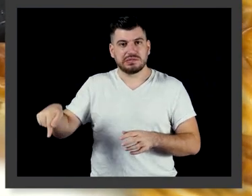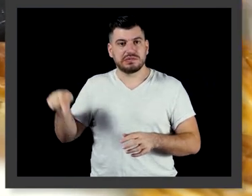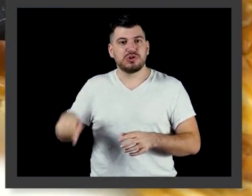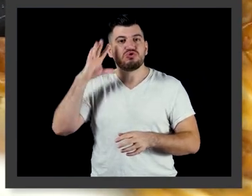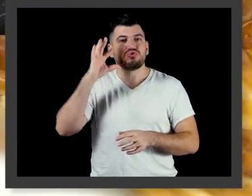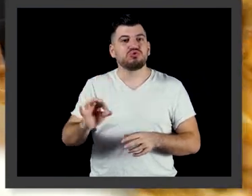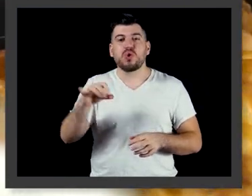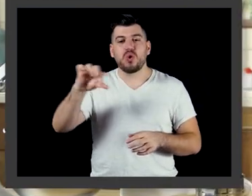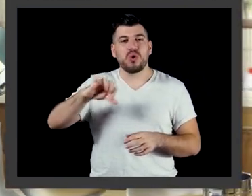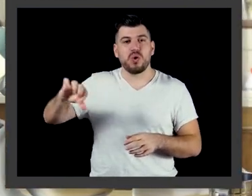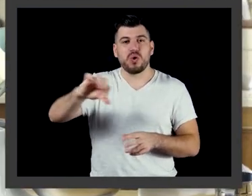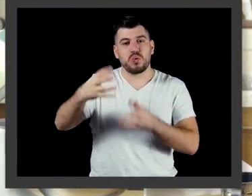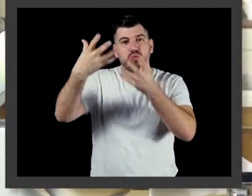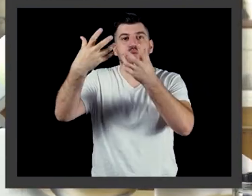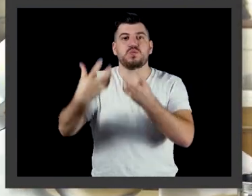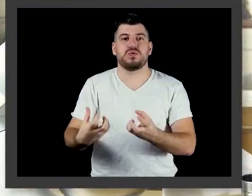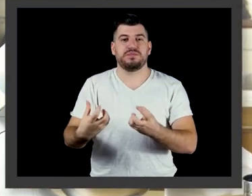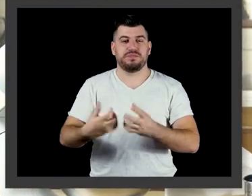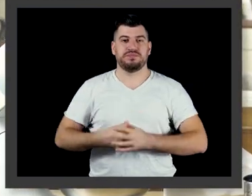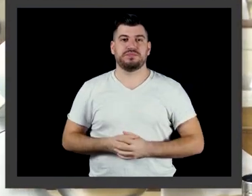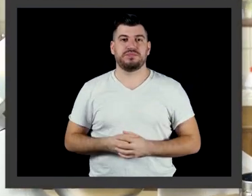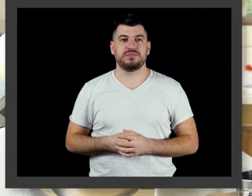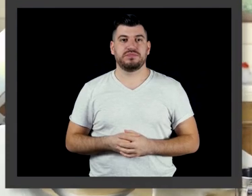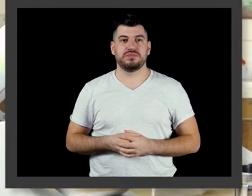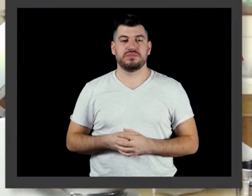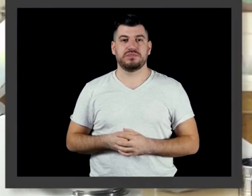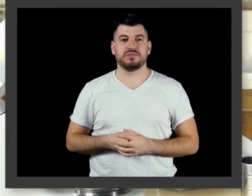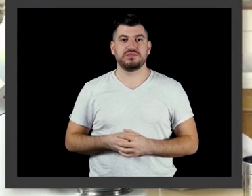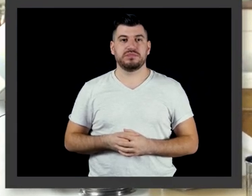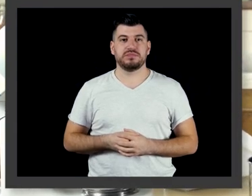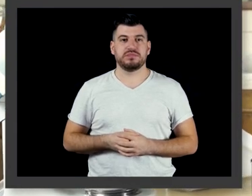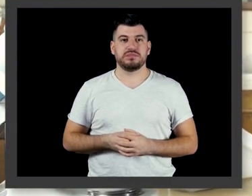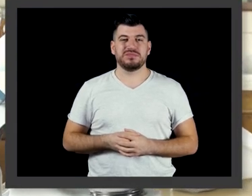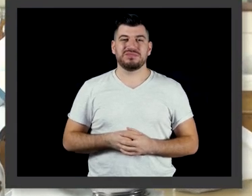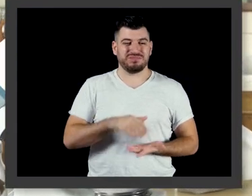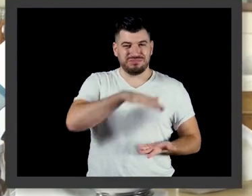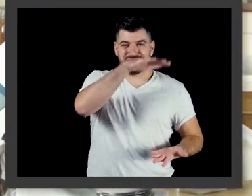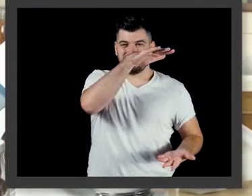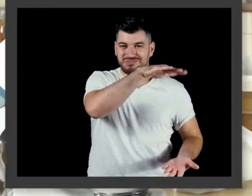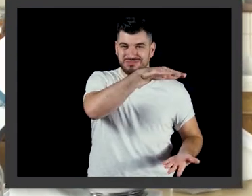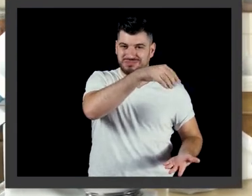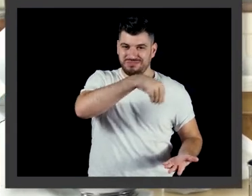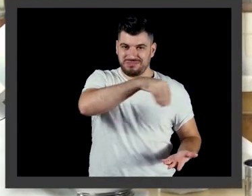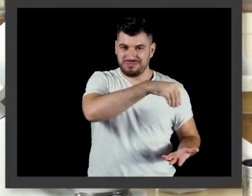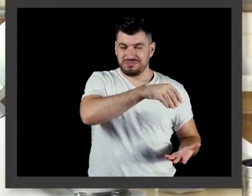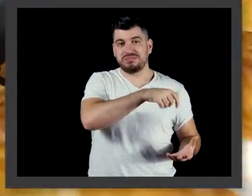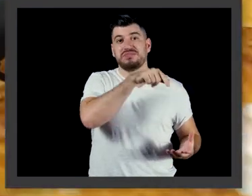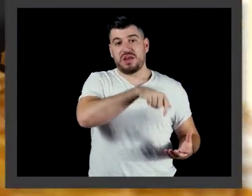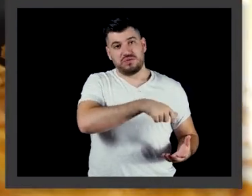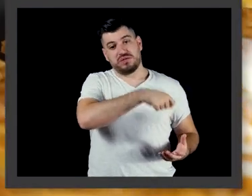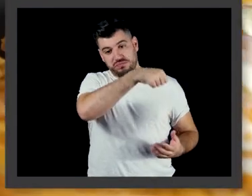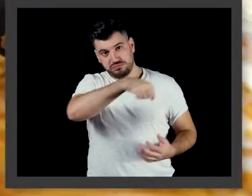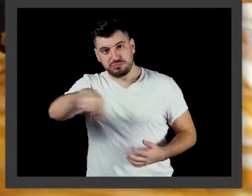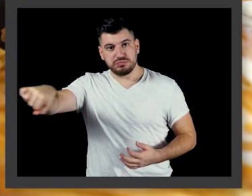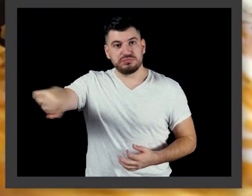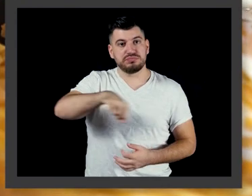τραβήξει τη γέμιση καλά. Και όλη αυτή τη γέμιση που ετοιμάσαμε πριν, θυμάστε, θα τη ρίξουμε κατευθείαν πάνω στα φύλλα